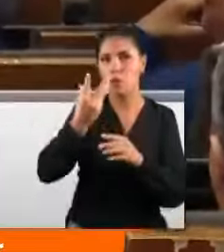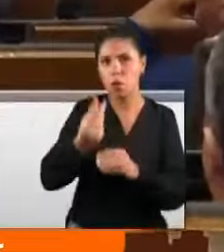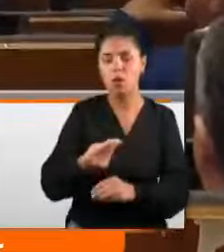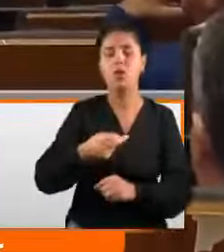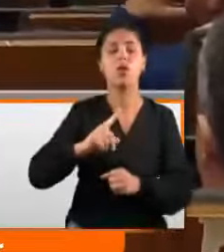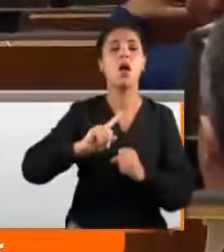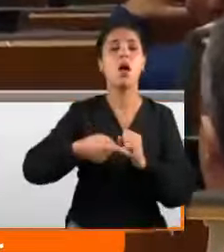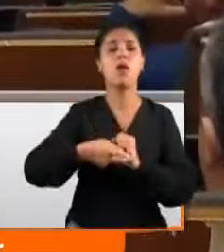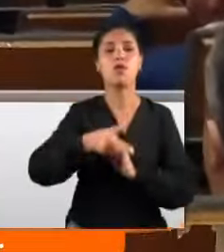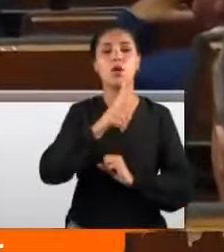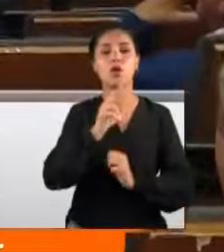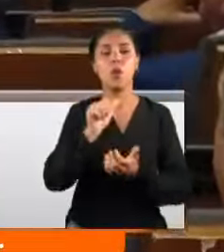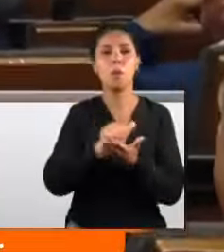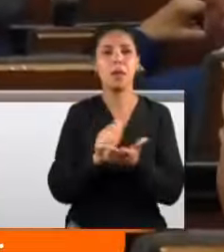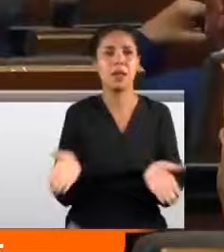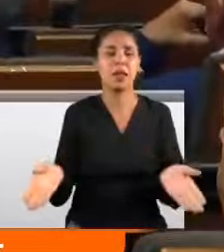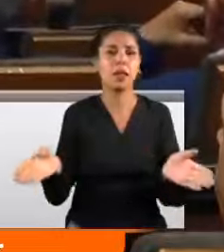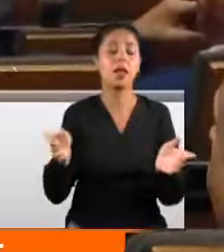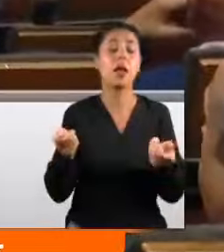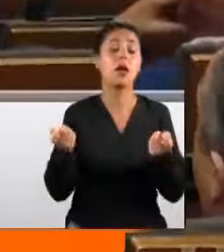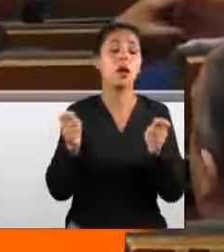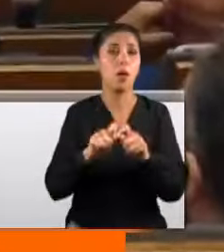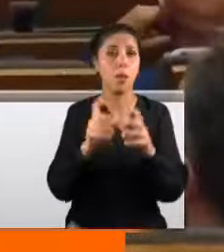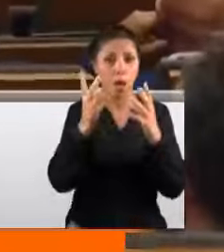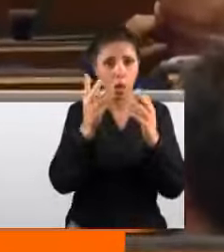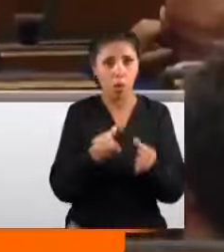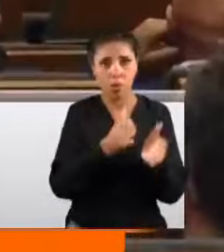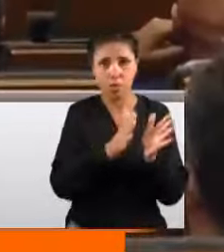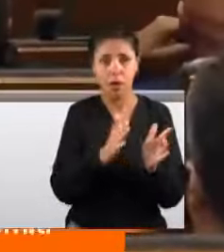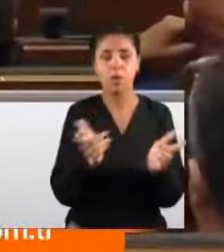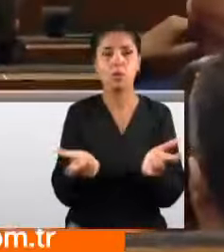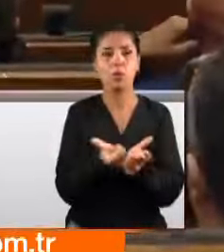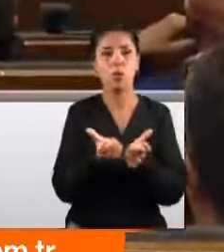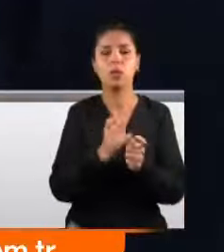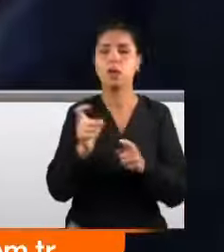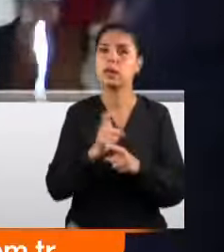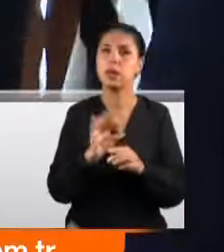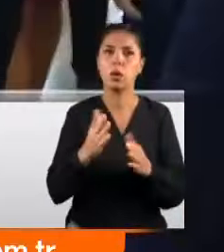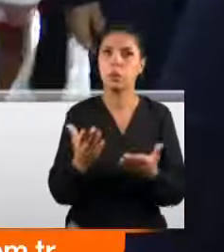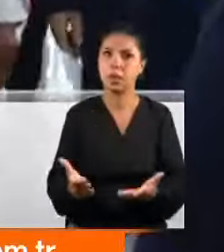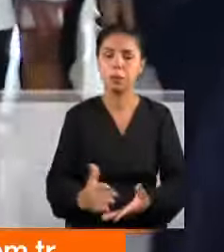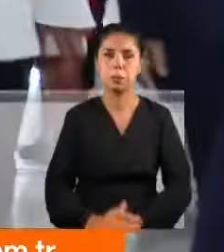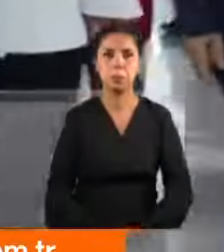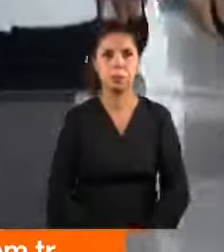sonu basına kapalı devam edecek kurultayın sert tartışmalara sahne olması bekleniyor.